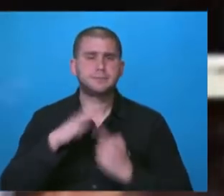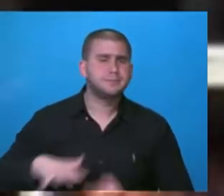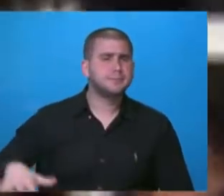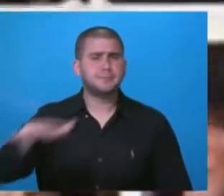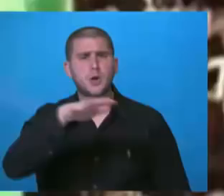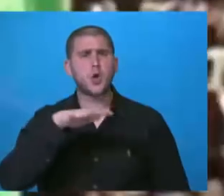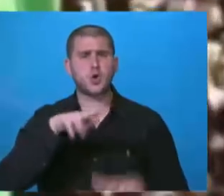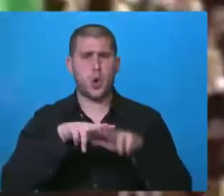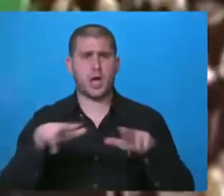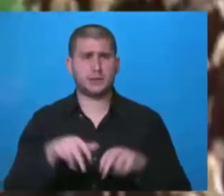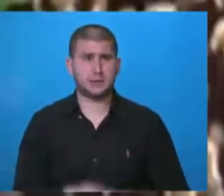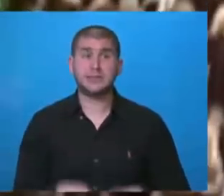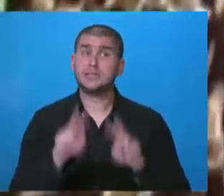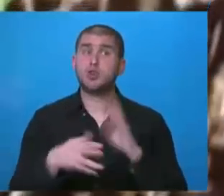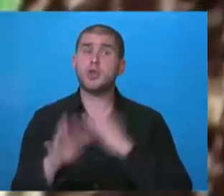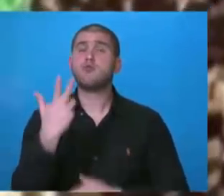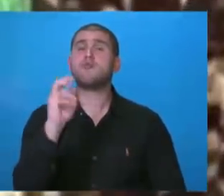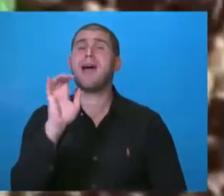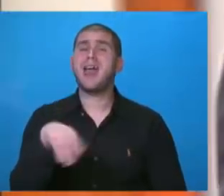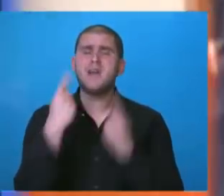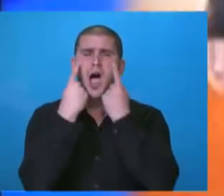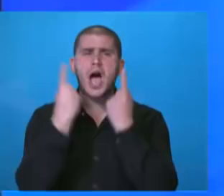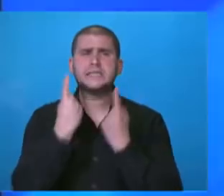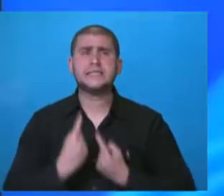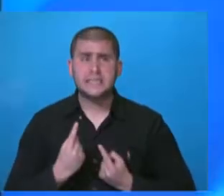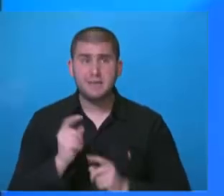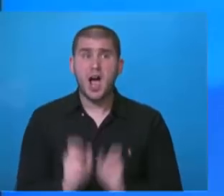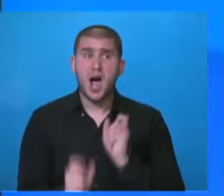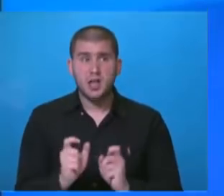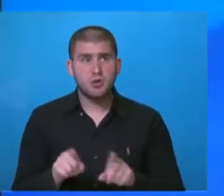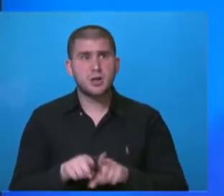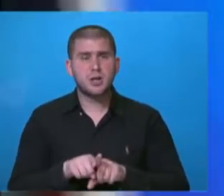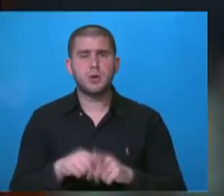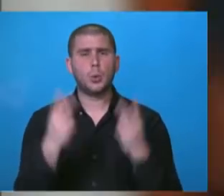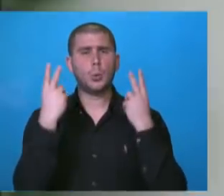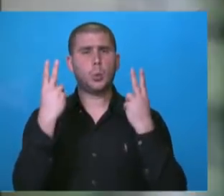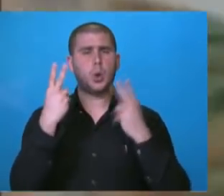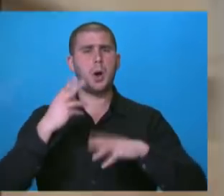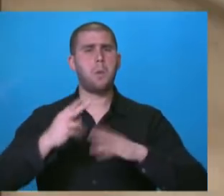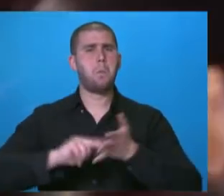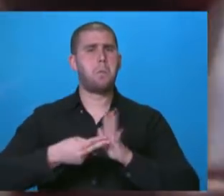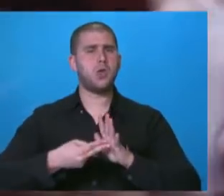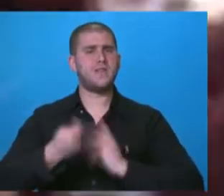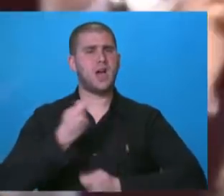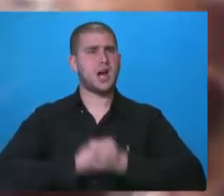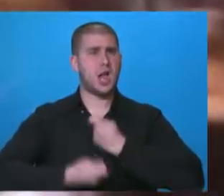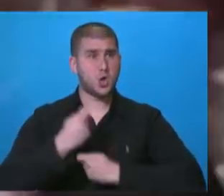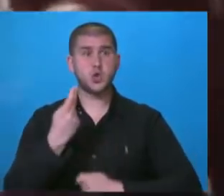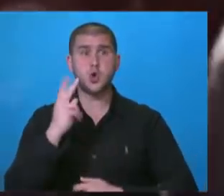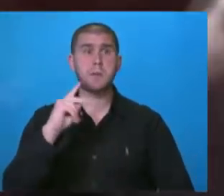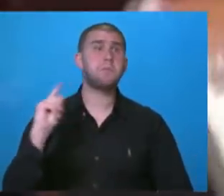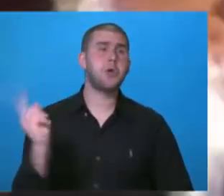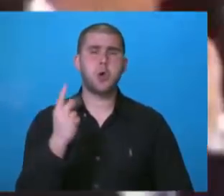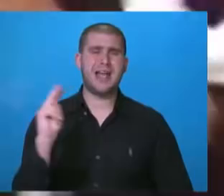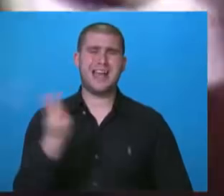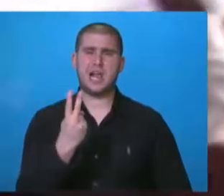רחבי הארץ. יש בה יותר מ-30,000 חסידים, ואנשיה תופסים עמדות מפתח פוליטיות וכלכליות יותר מכל קהילה